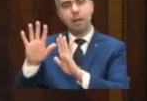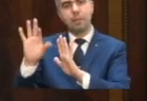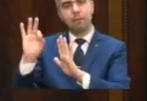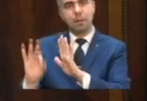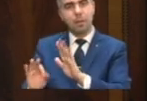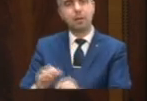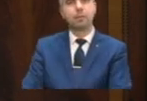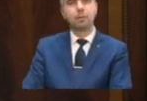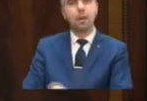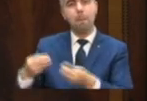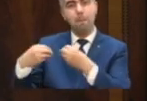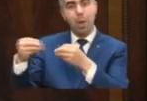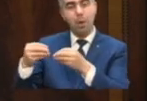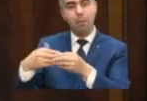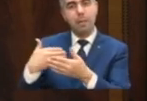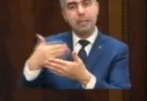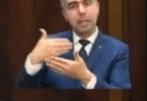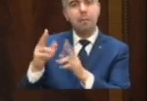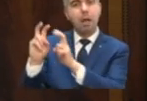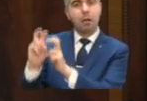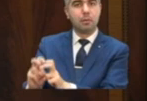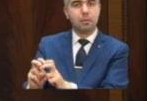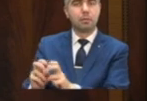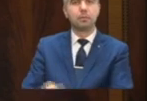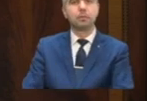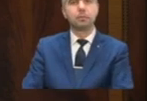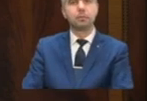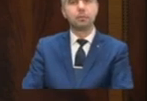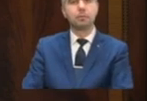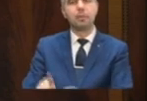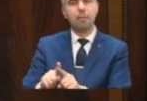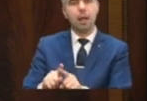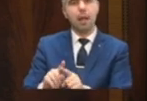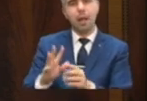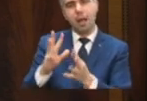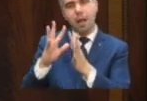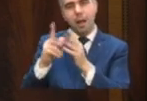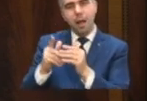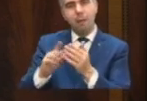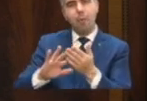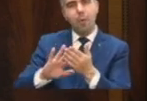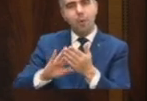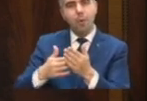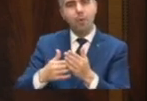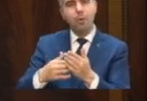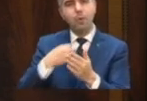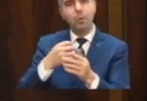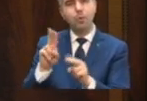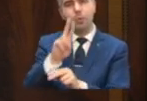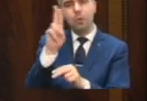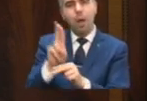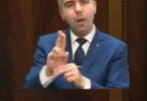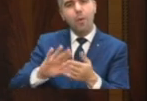شهدت مبيعات الإسمنت أيضا تراجع. لا أطيل في هذه الأرقام اللي هي تسائل المنظومة ككل،